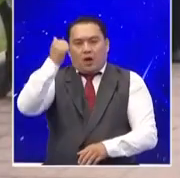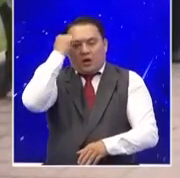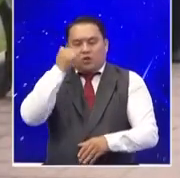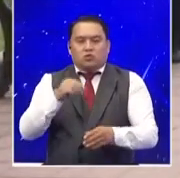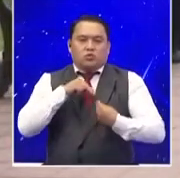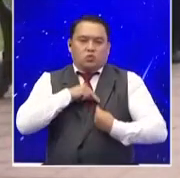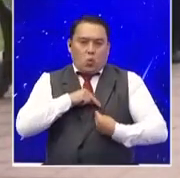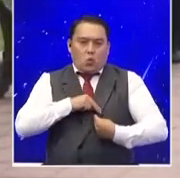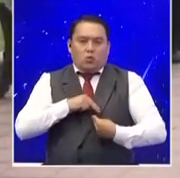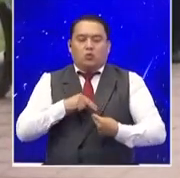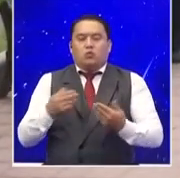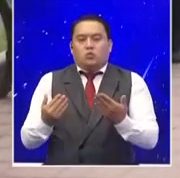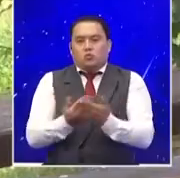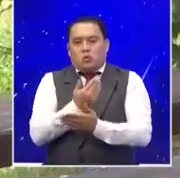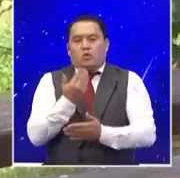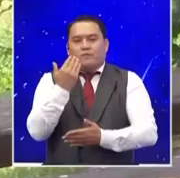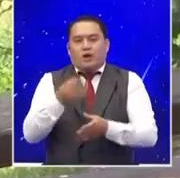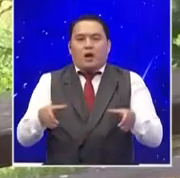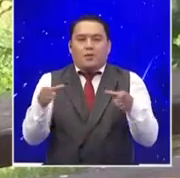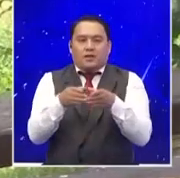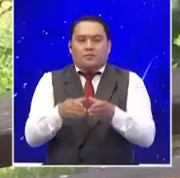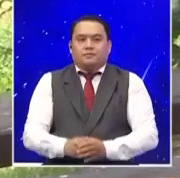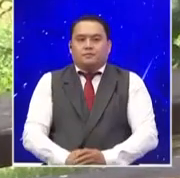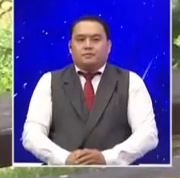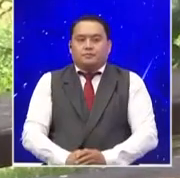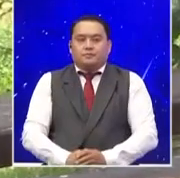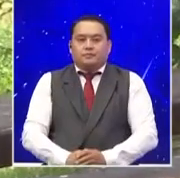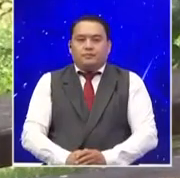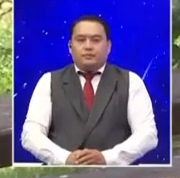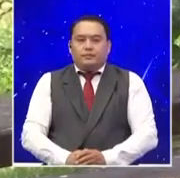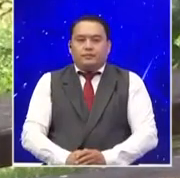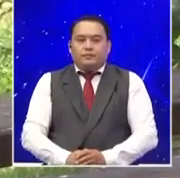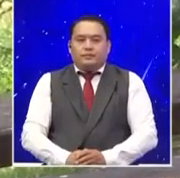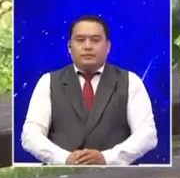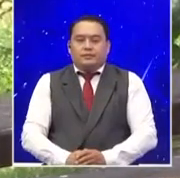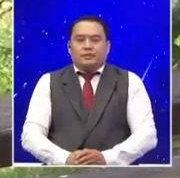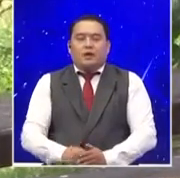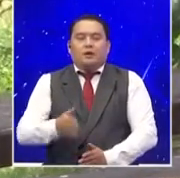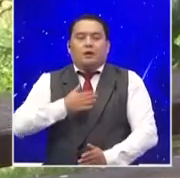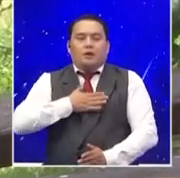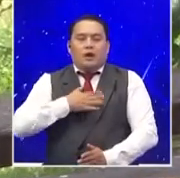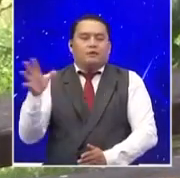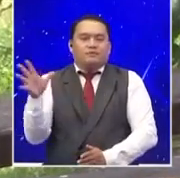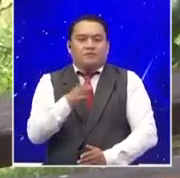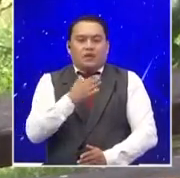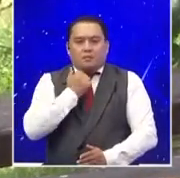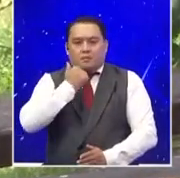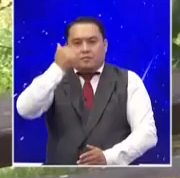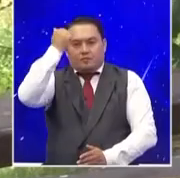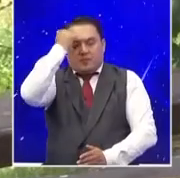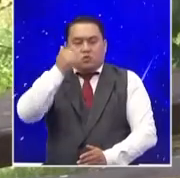бескорыстный труд современных тимуровцев. Я признательна всем волонтерам за